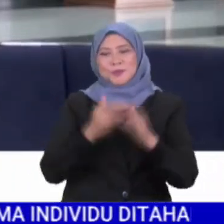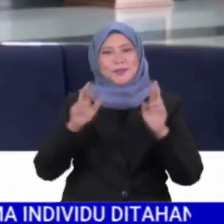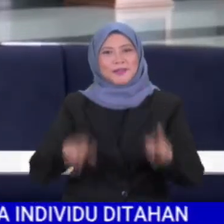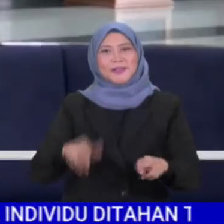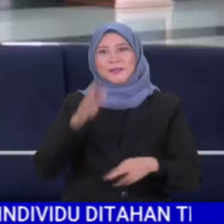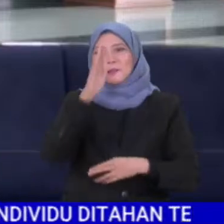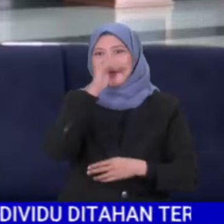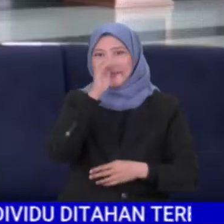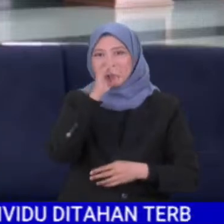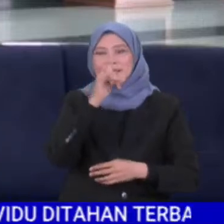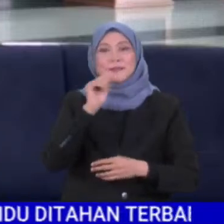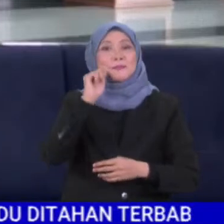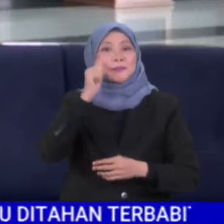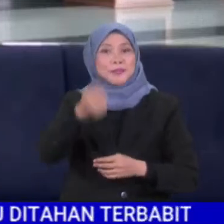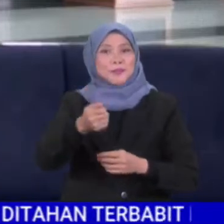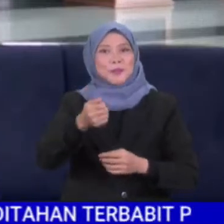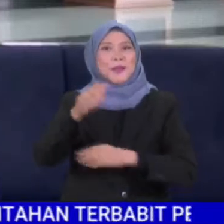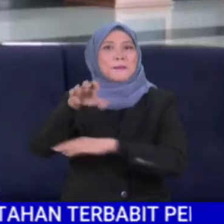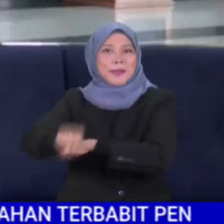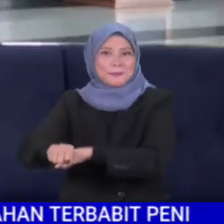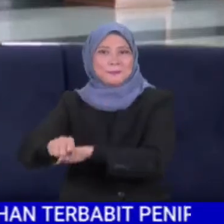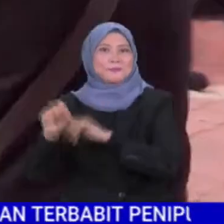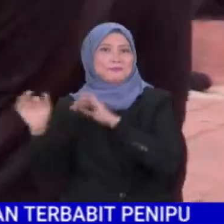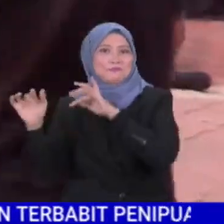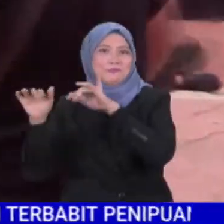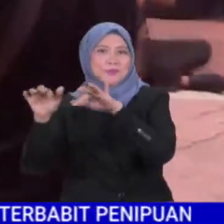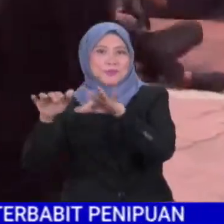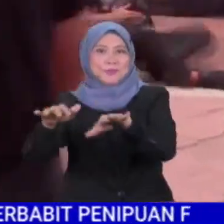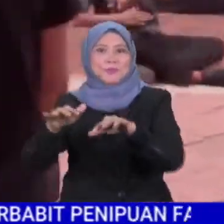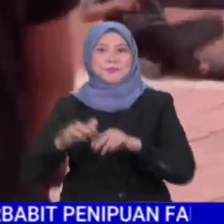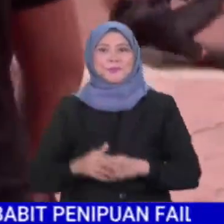Melaka yang akan hadir pada esok malam, insya-Allah.